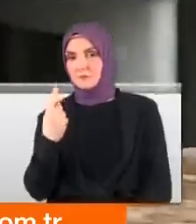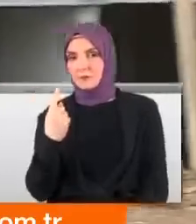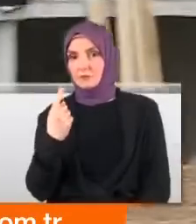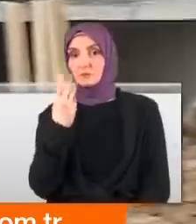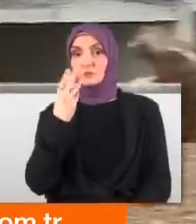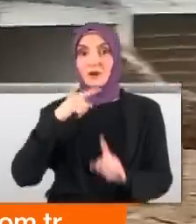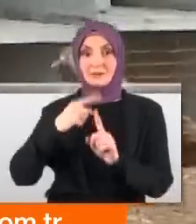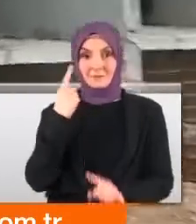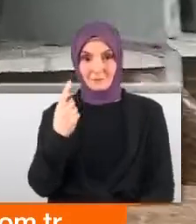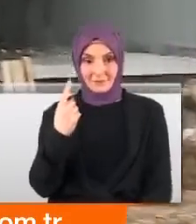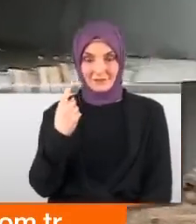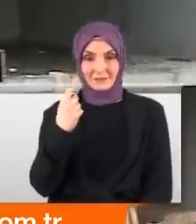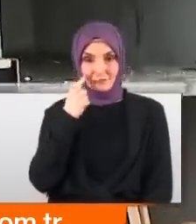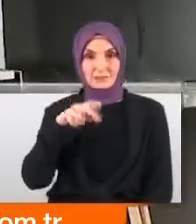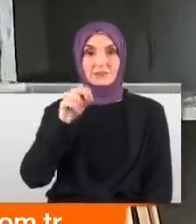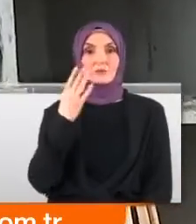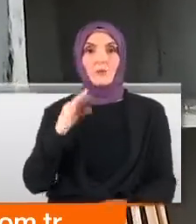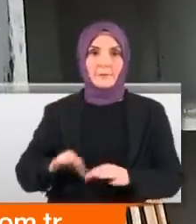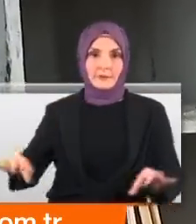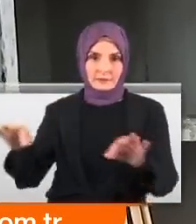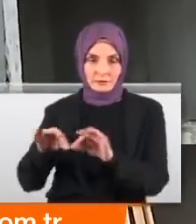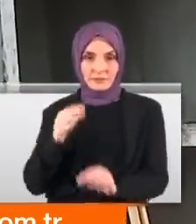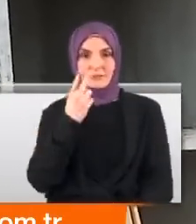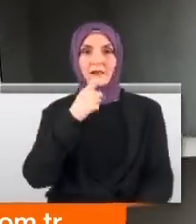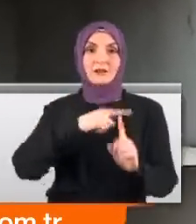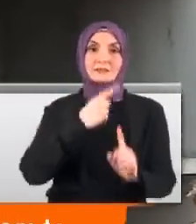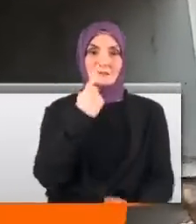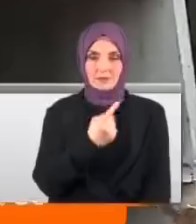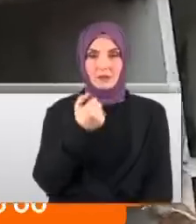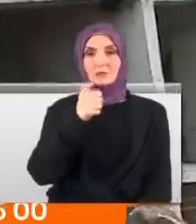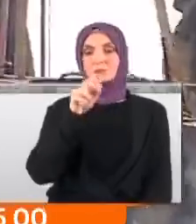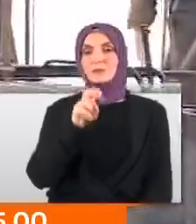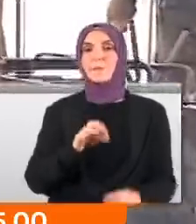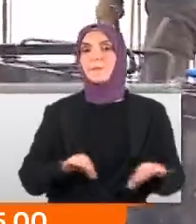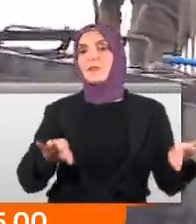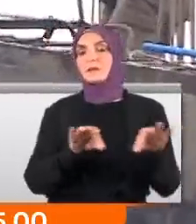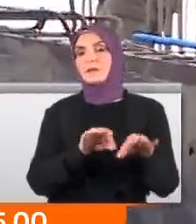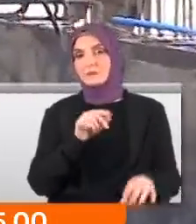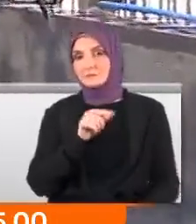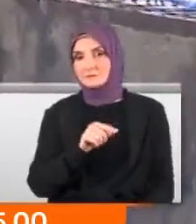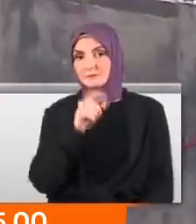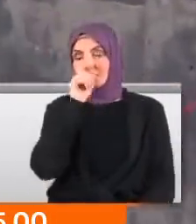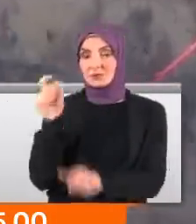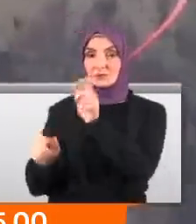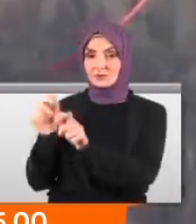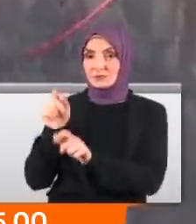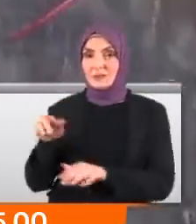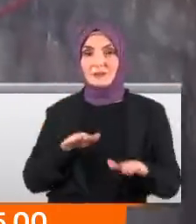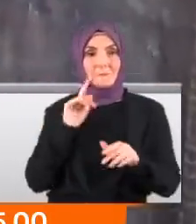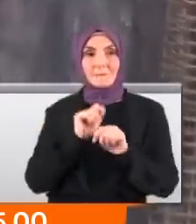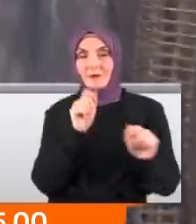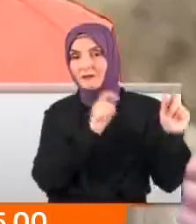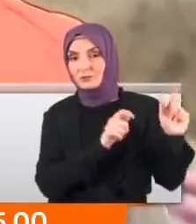daireler 84 metrekare, 2+1 daireler ise 68 metrekare olacak. İşçiler depremzedeler için canla